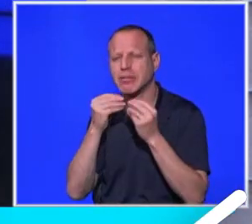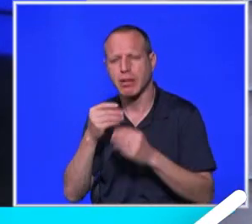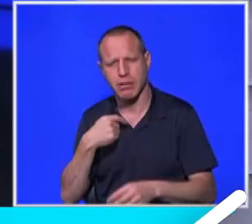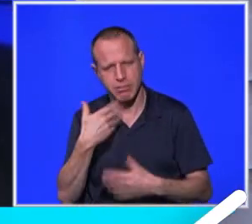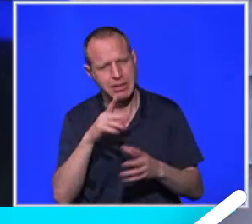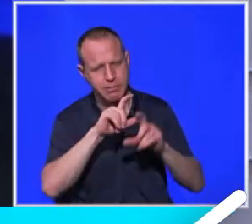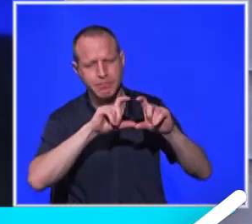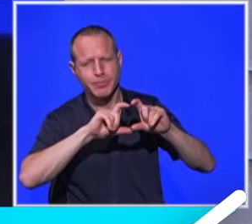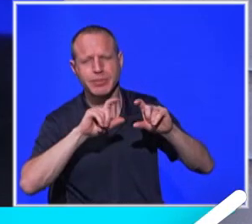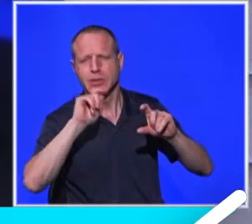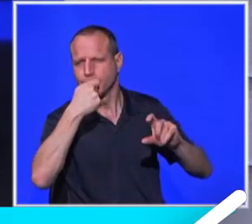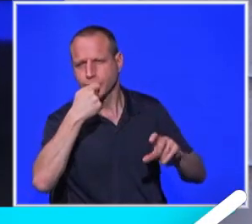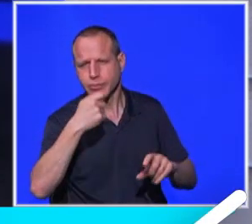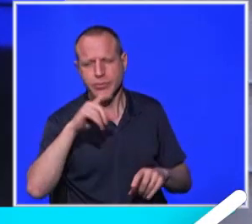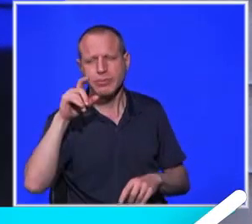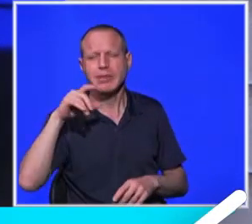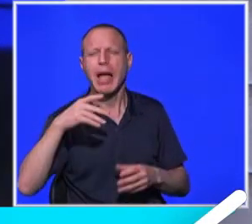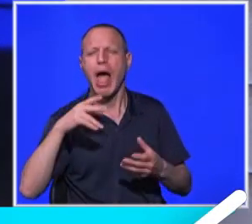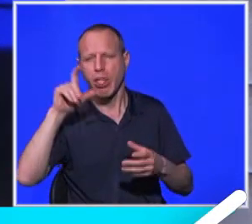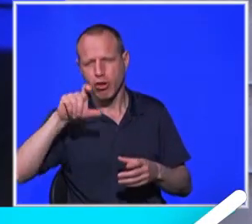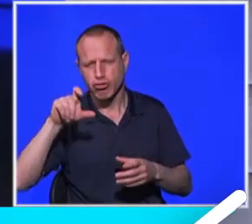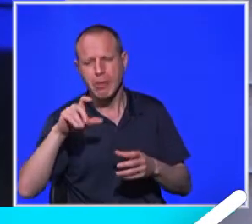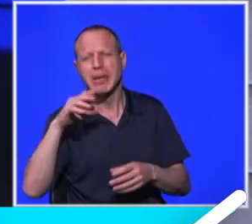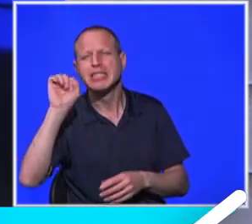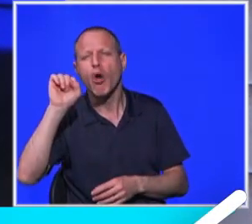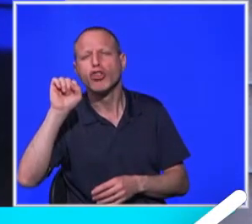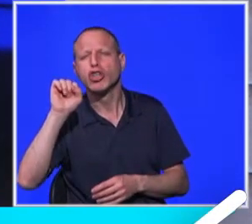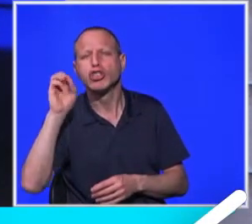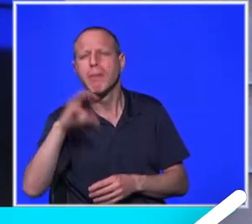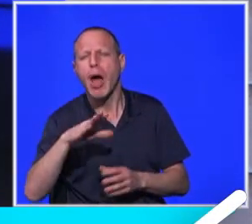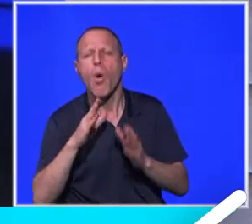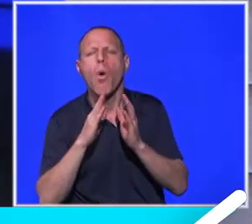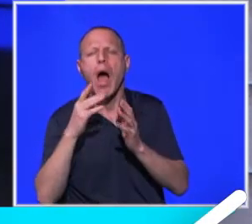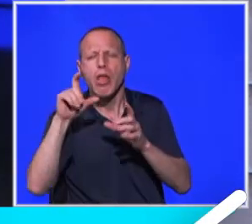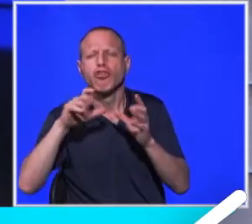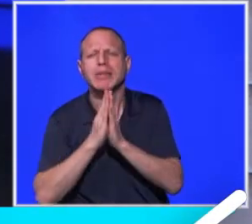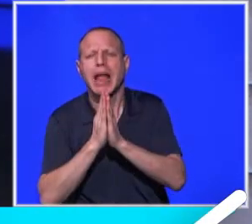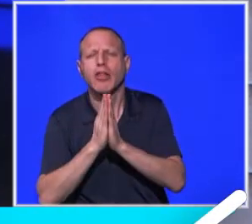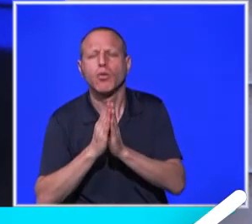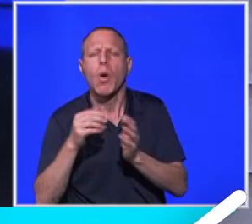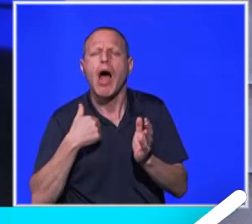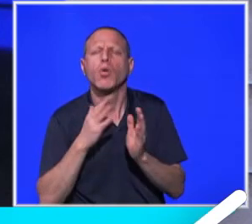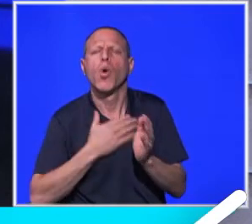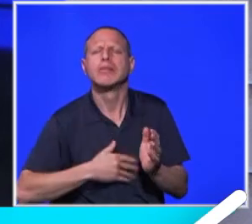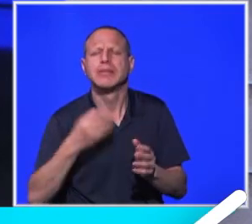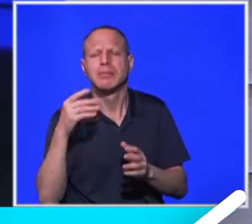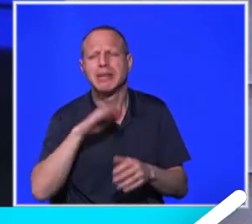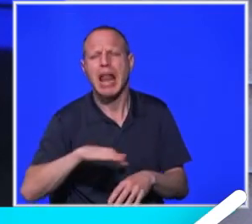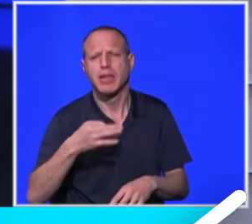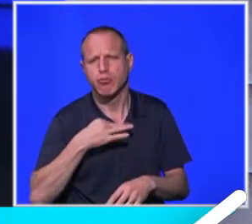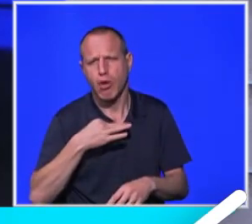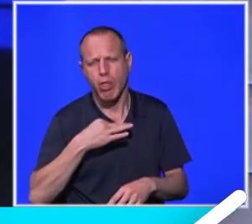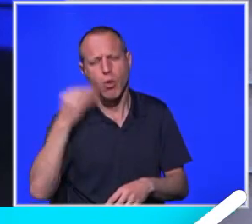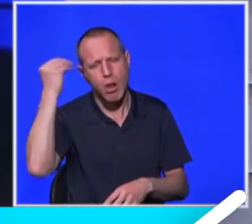חדרים? לאנשים שבאו אליו ואמרו לו, התחננו, בחו, אנחנו רוצים לשלוח את הילדים שלנו ללמוד ליבה, תעזור לנו. אמר, אני לא רוצה